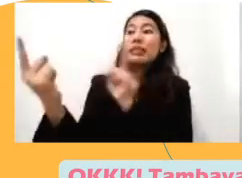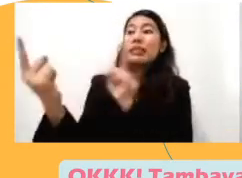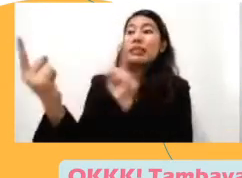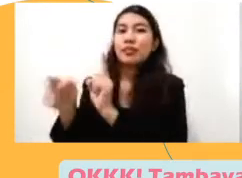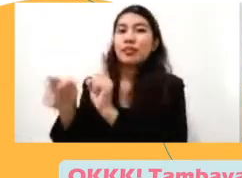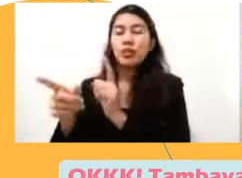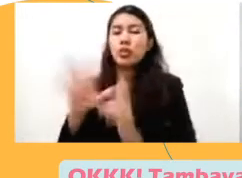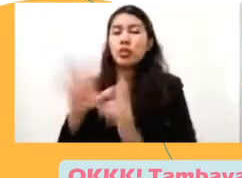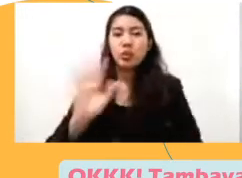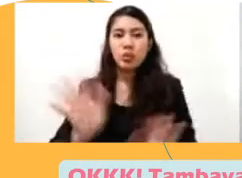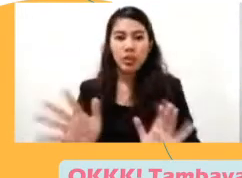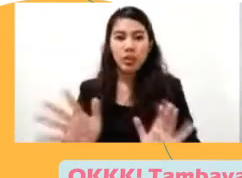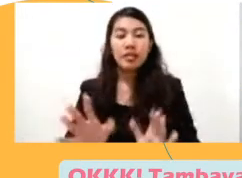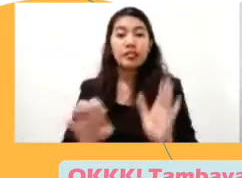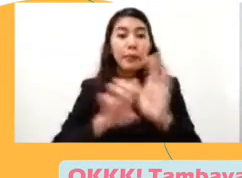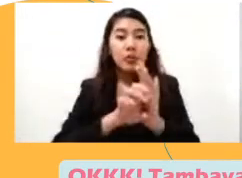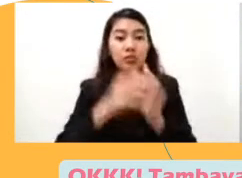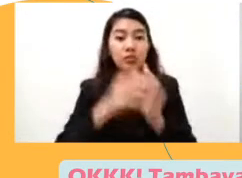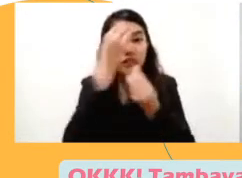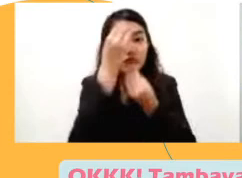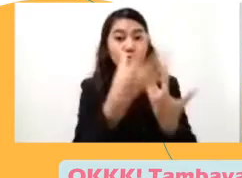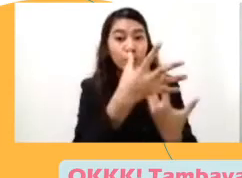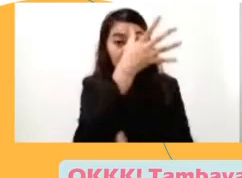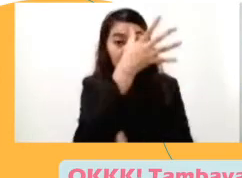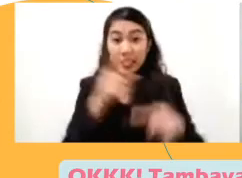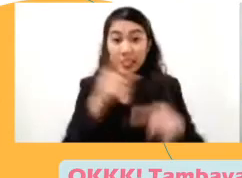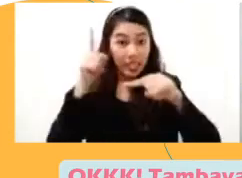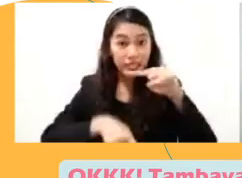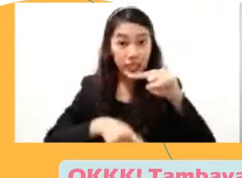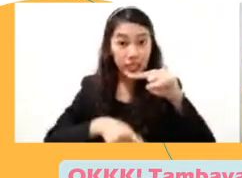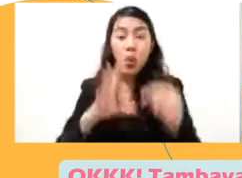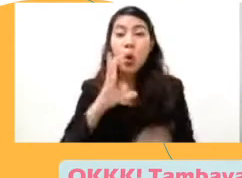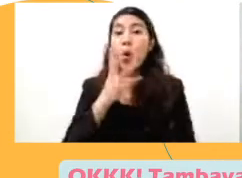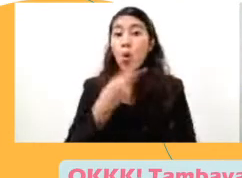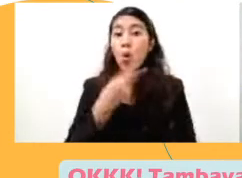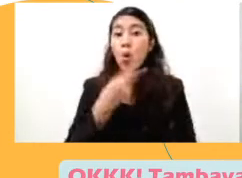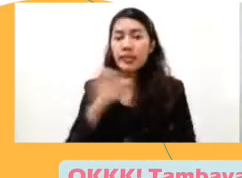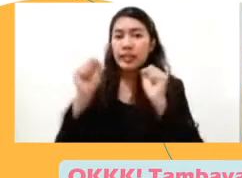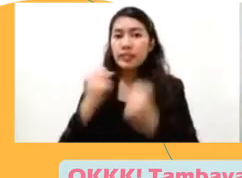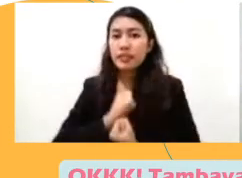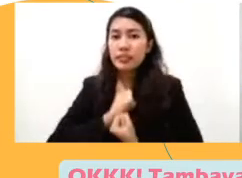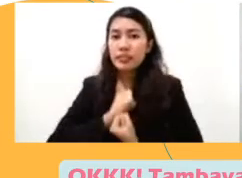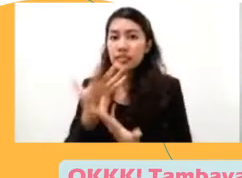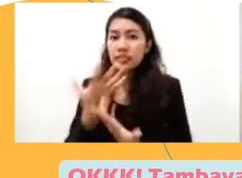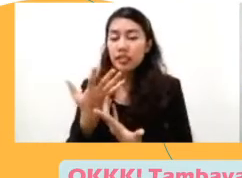hindi makalapit sa magulang, ang isa sa mga immediate ay mga kaibigan, di ba?